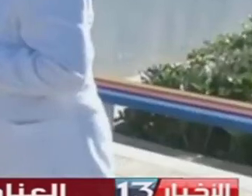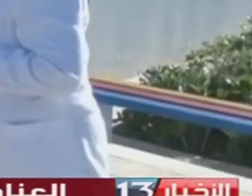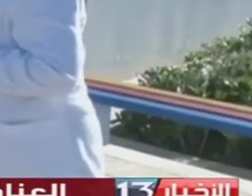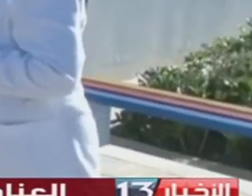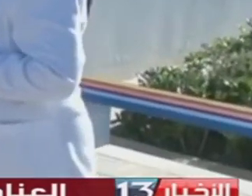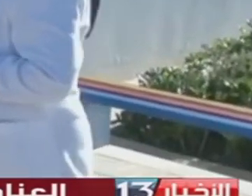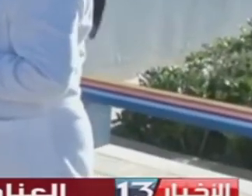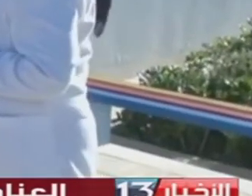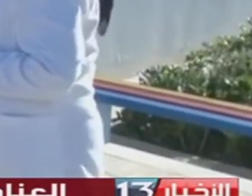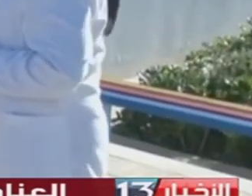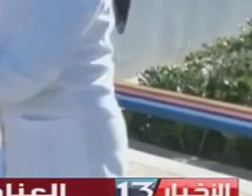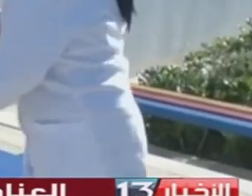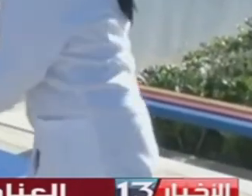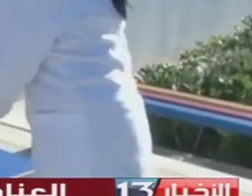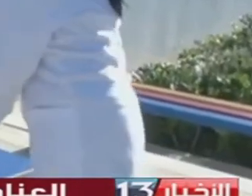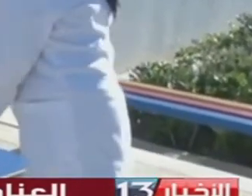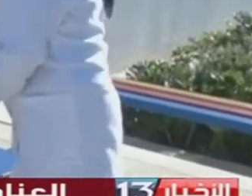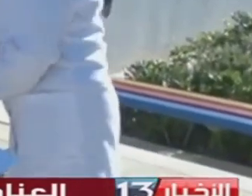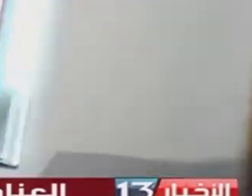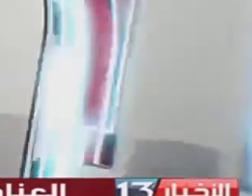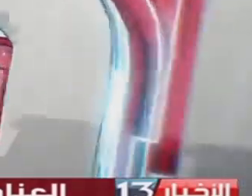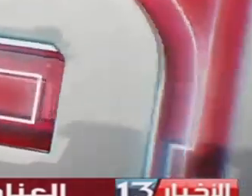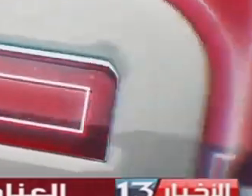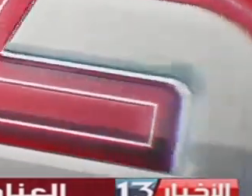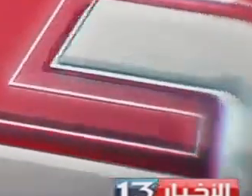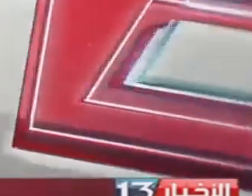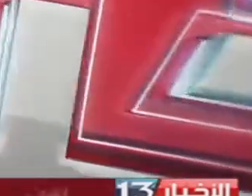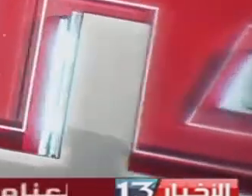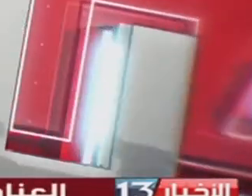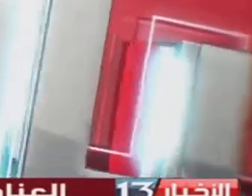خاص توقيا من فيروس كورونا.